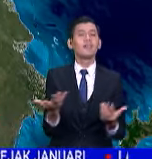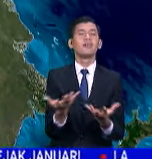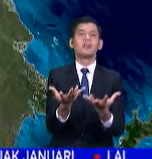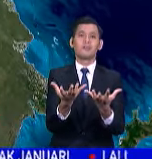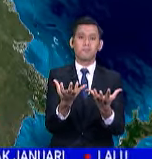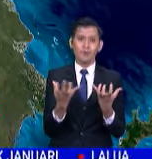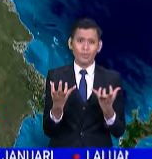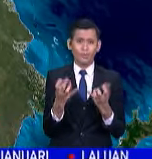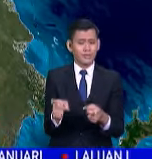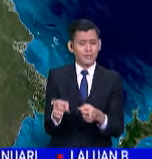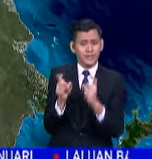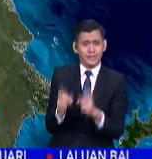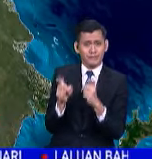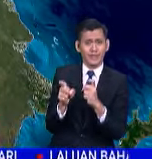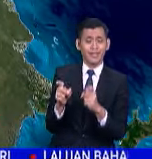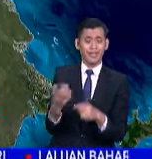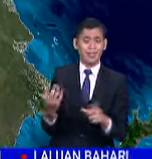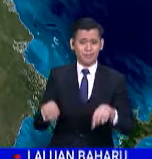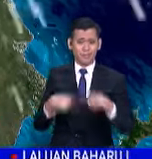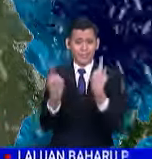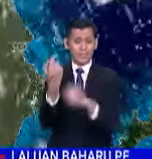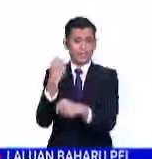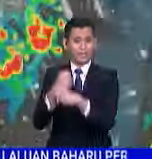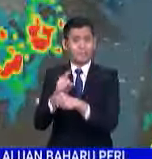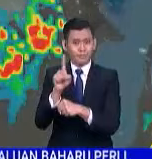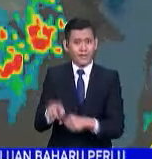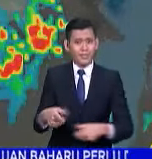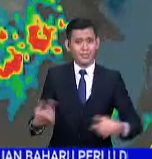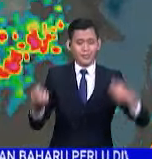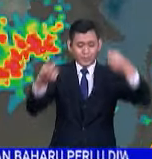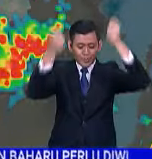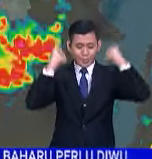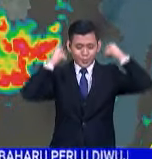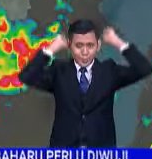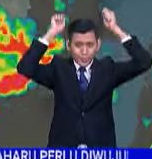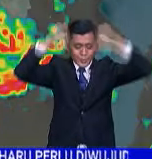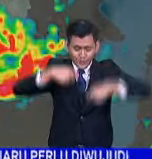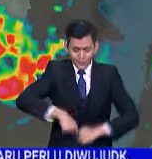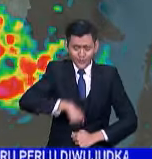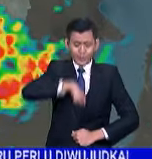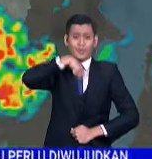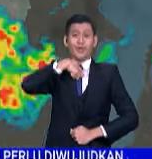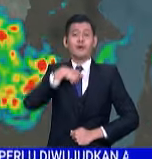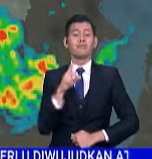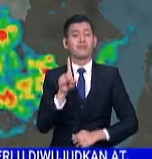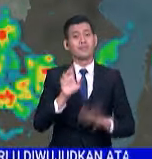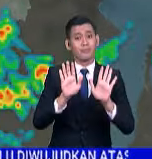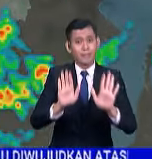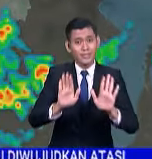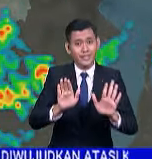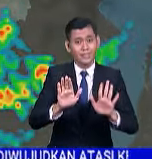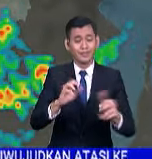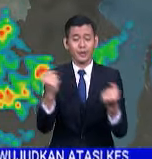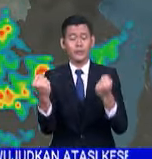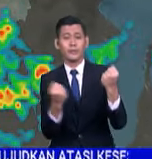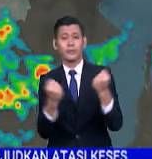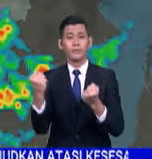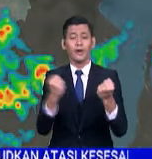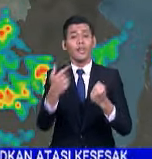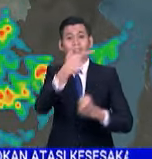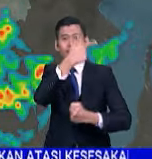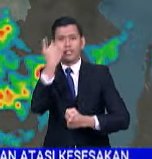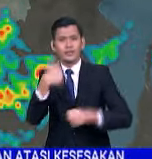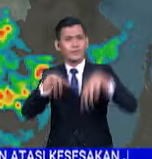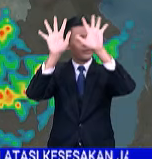ingin gegas pergi bekerja agar memakai baju hujan dan juga berhati-hati ketika memandu di atas jalan raya kerana